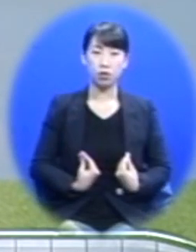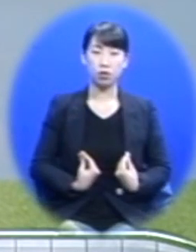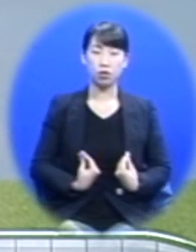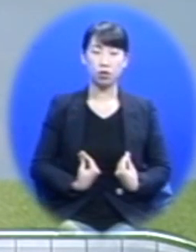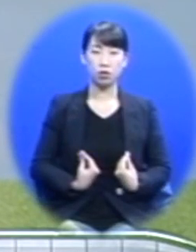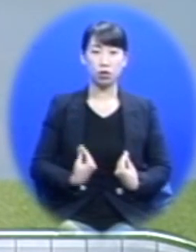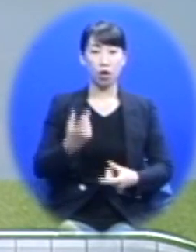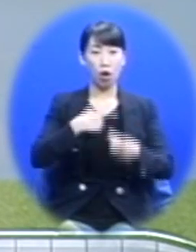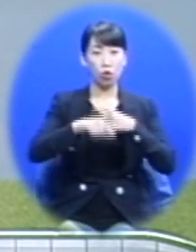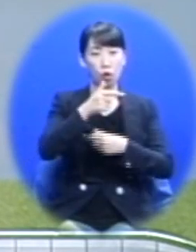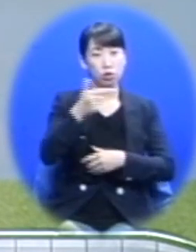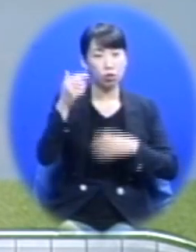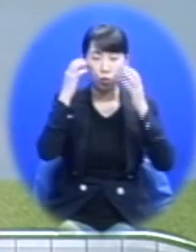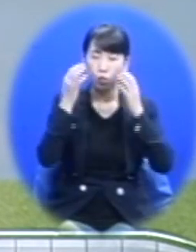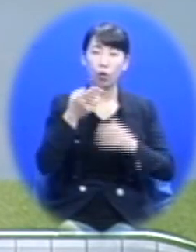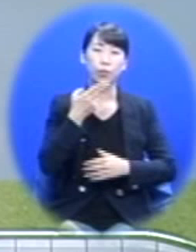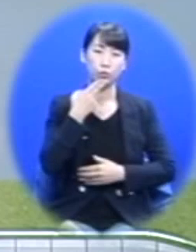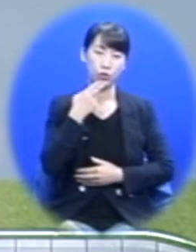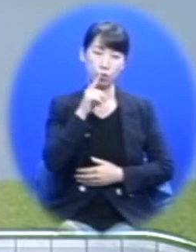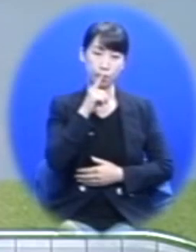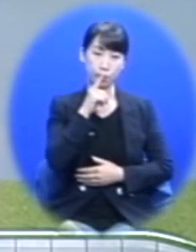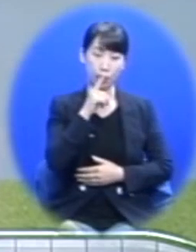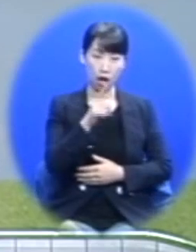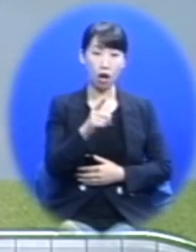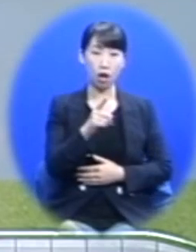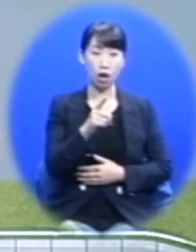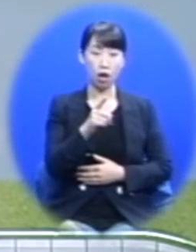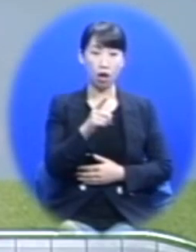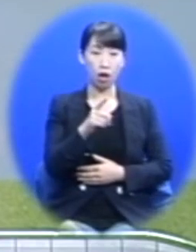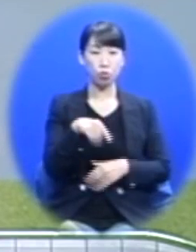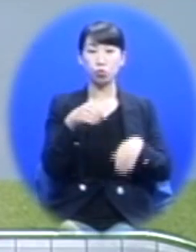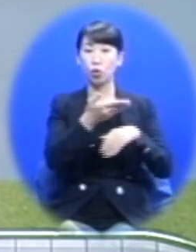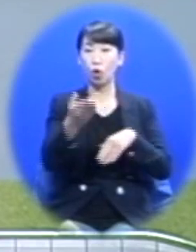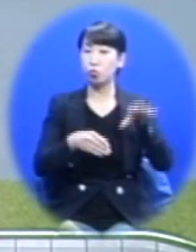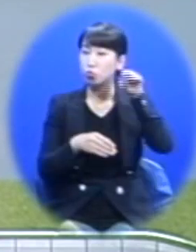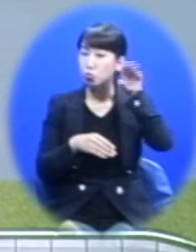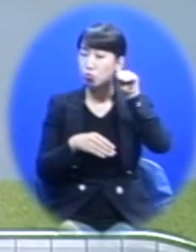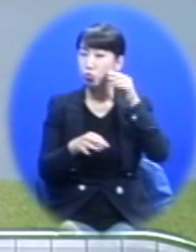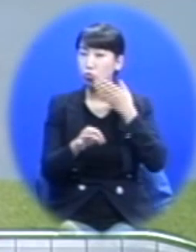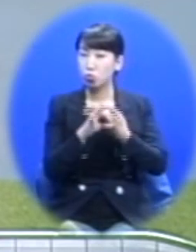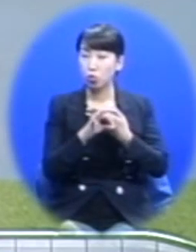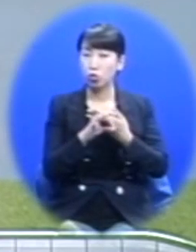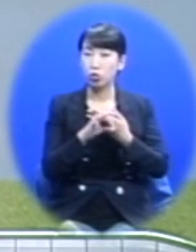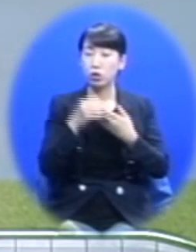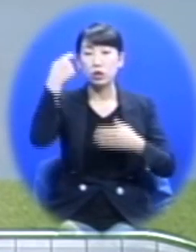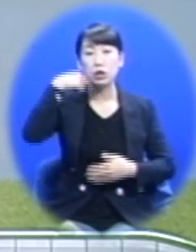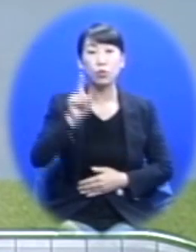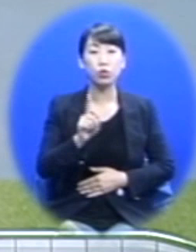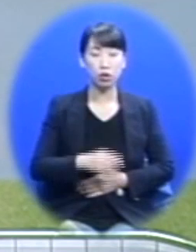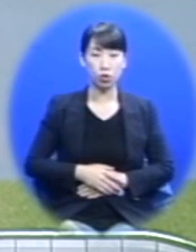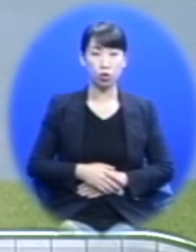더 큰 고통이 있을까요? 만약에 다윗이 그렇게 이야기하는 것을 여러분들이 들으신다면 오늘 여기 계신 여러분들